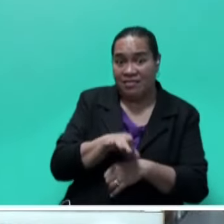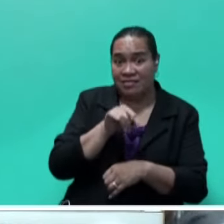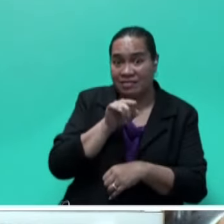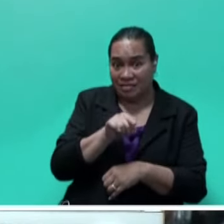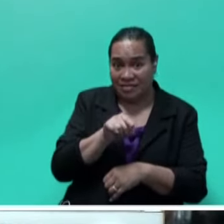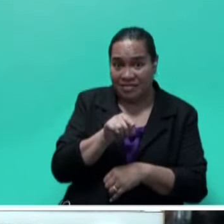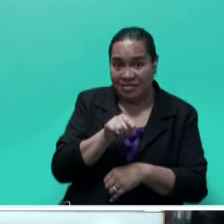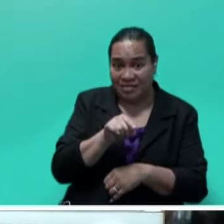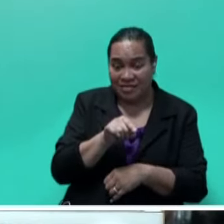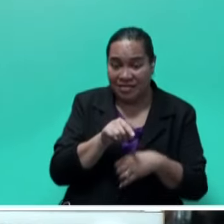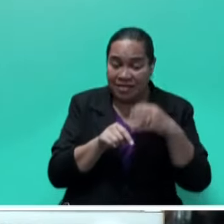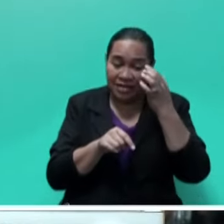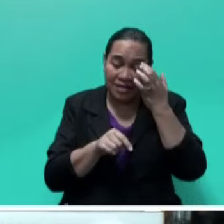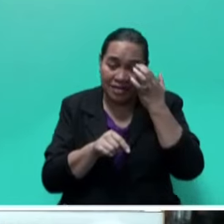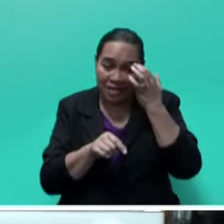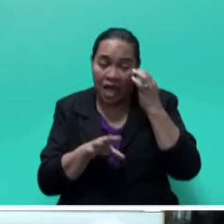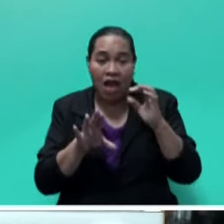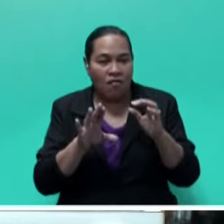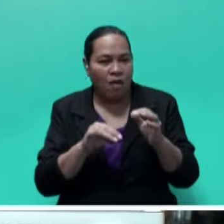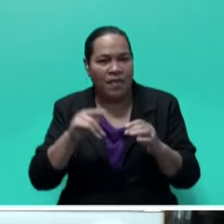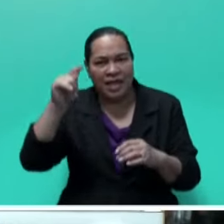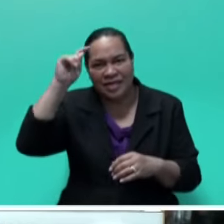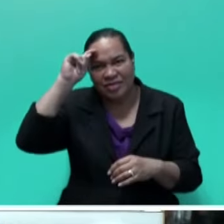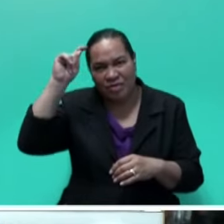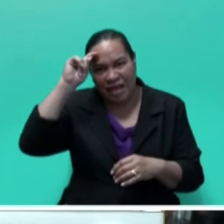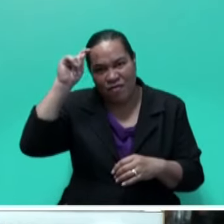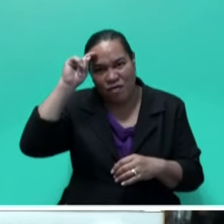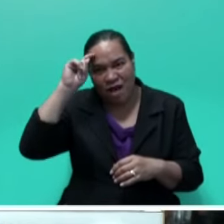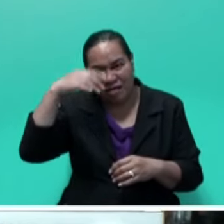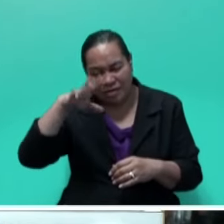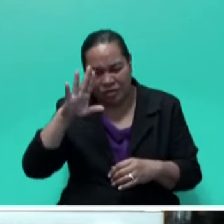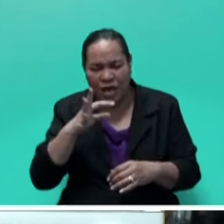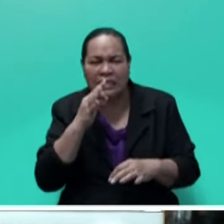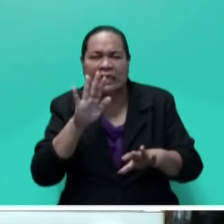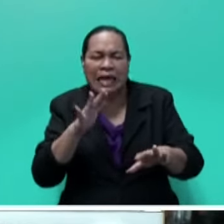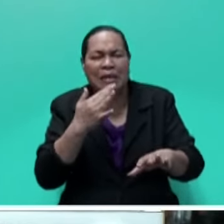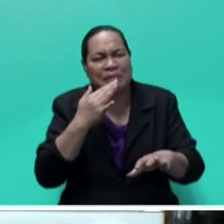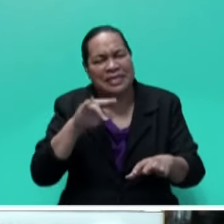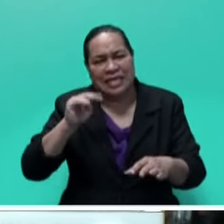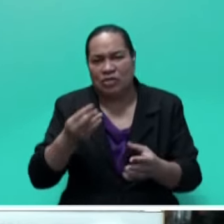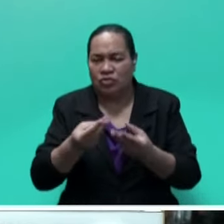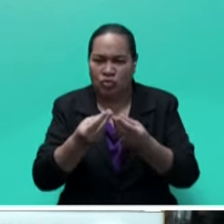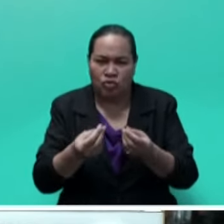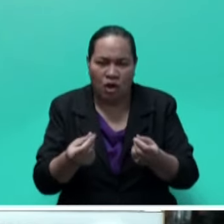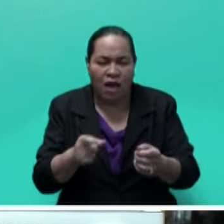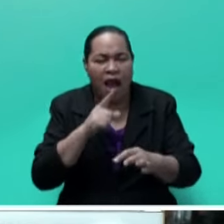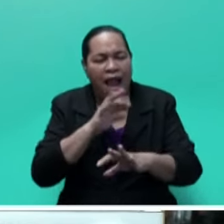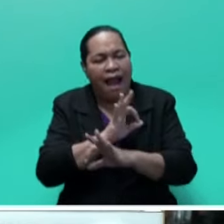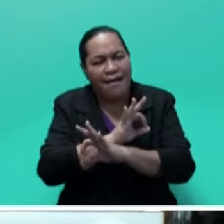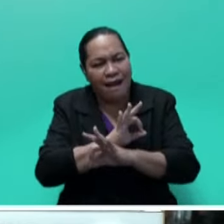turanga tio watao na turanga tuitavua ke rau ni laurai ngā duana kena iwali, malu me laurai